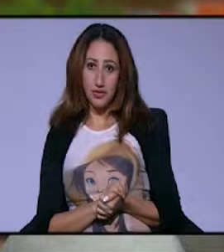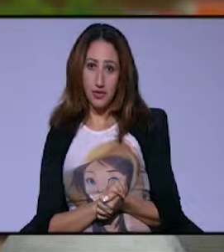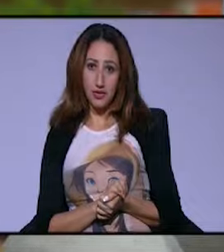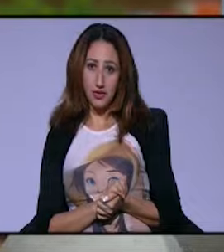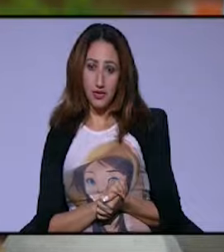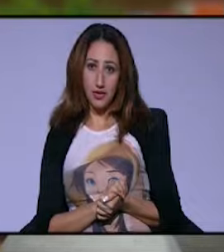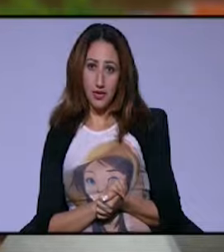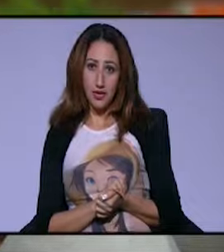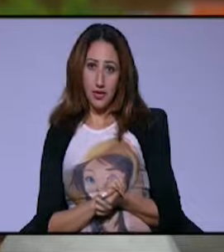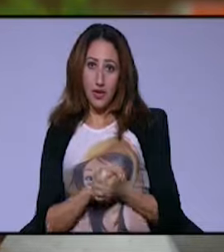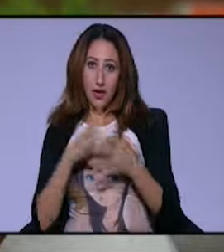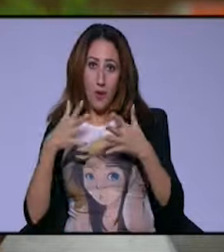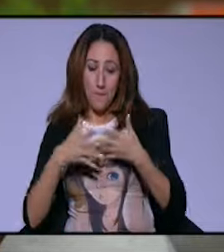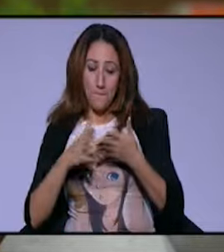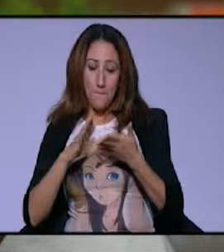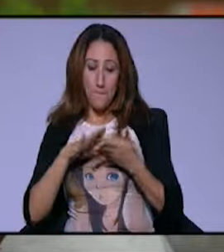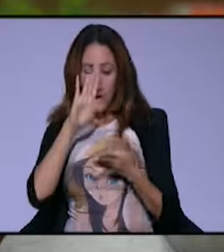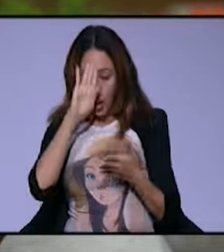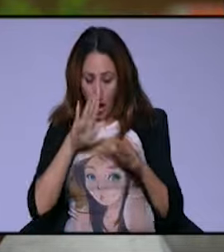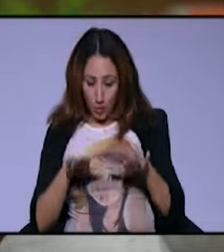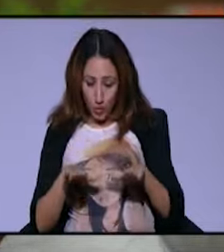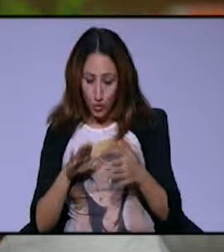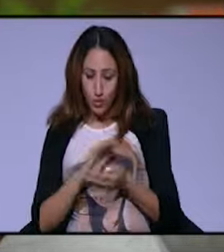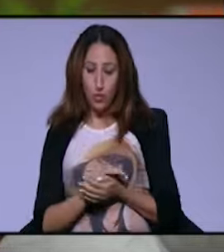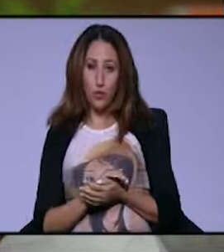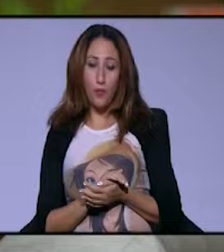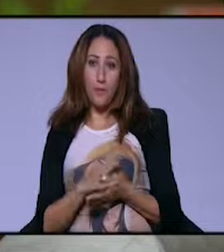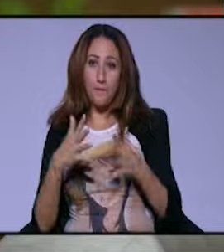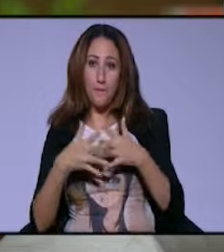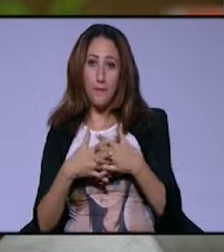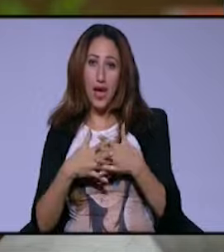الدين إياك نعبد وإياك